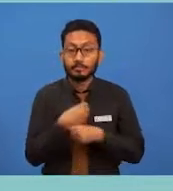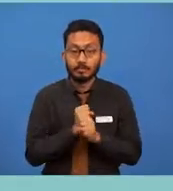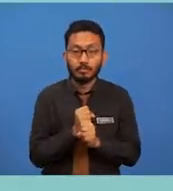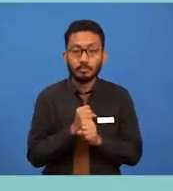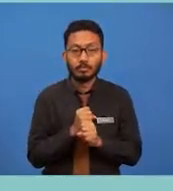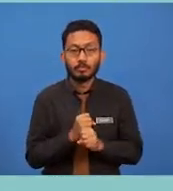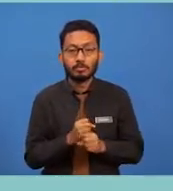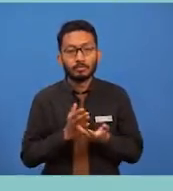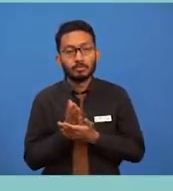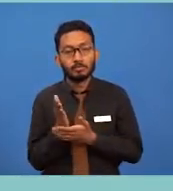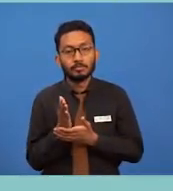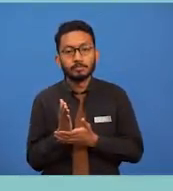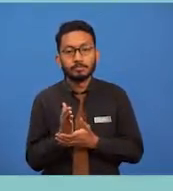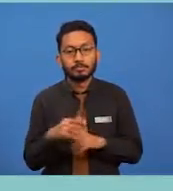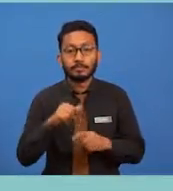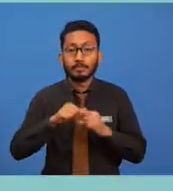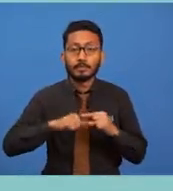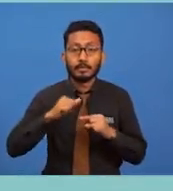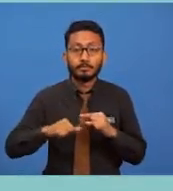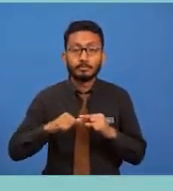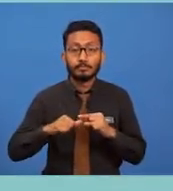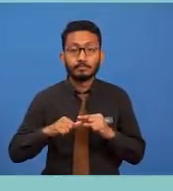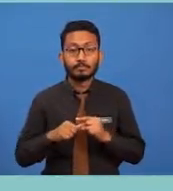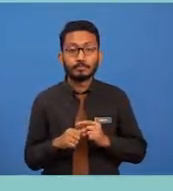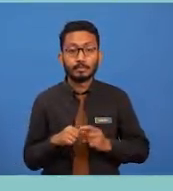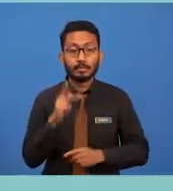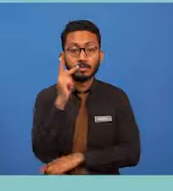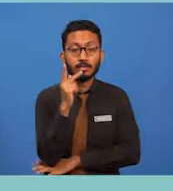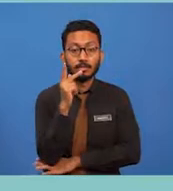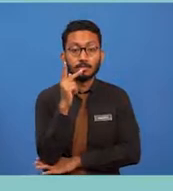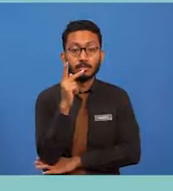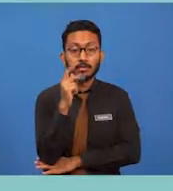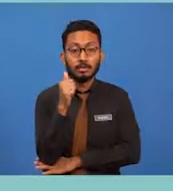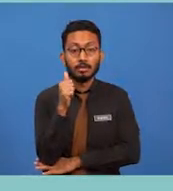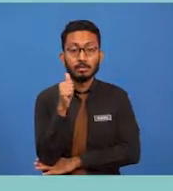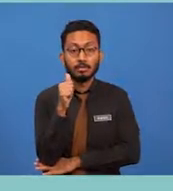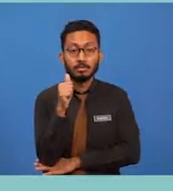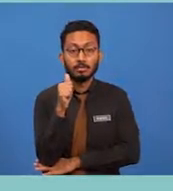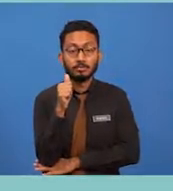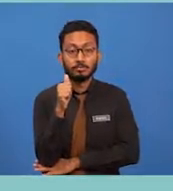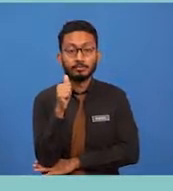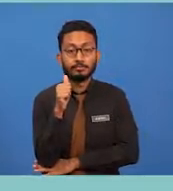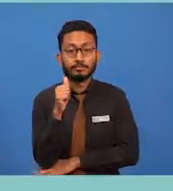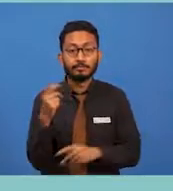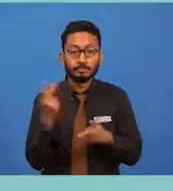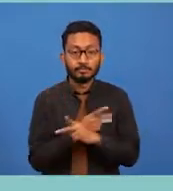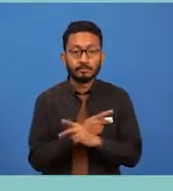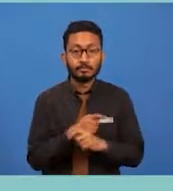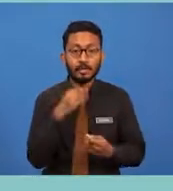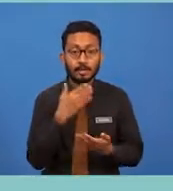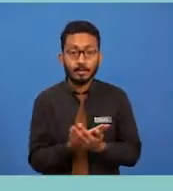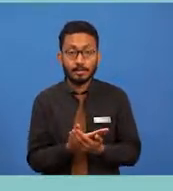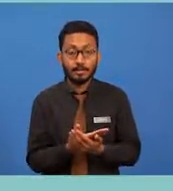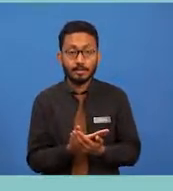Seterusnya, apabila kalsium hidroksida bertindak balas dengan asid sulfurik,